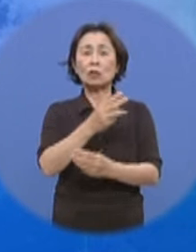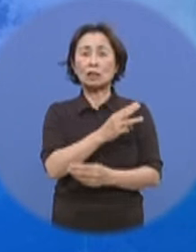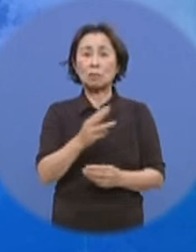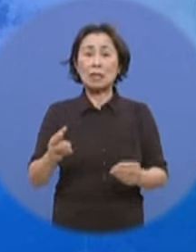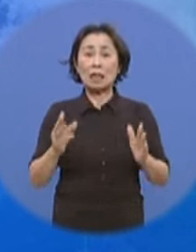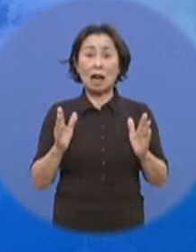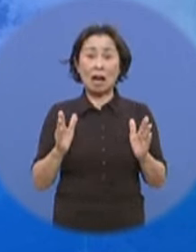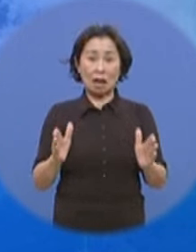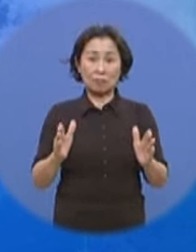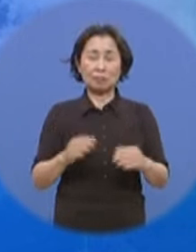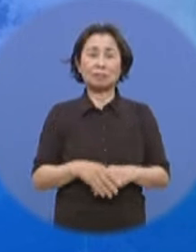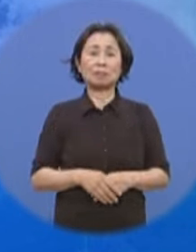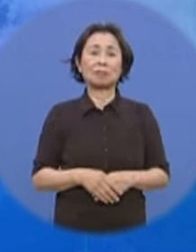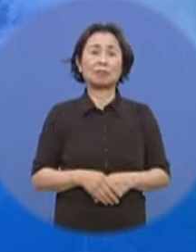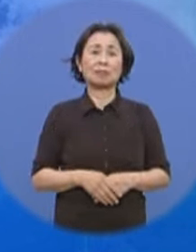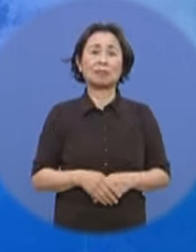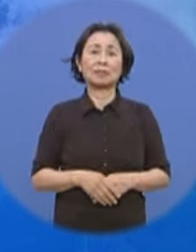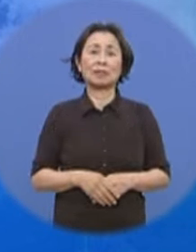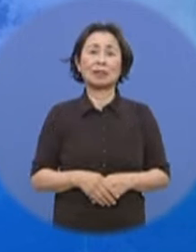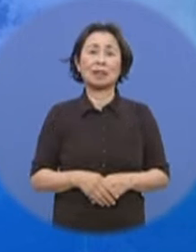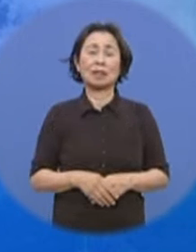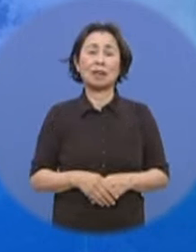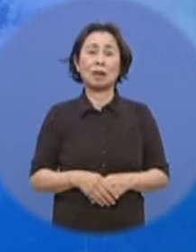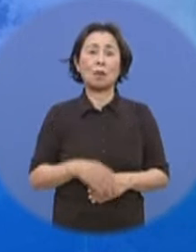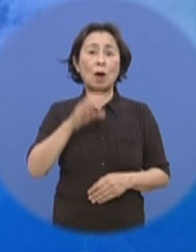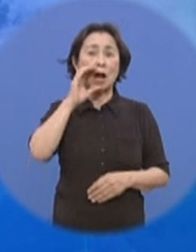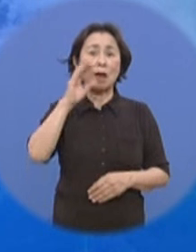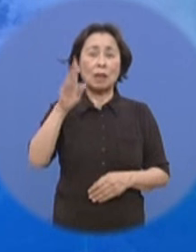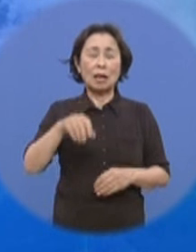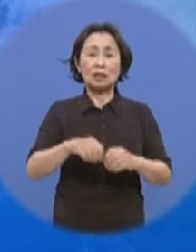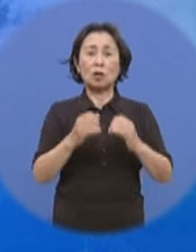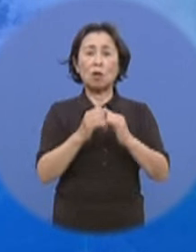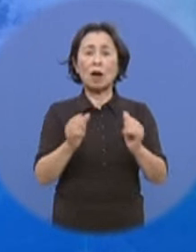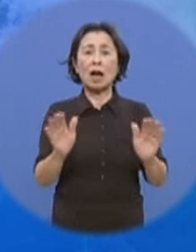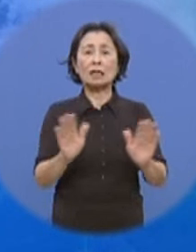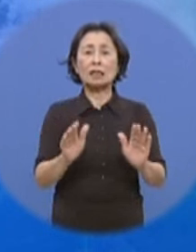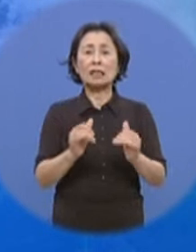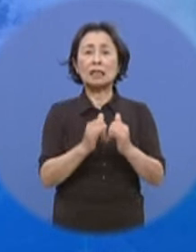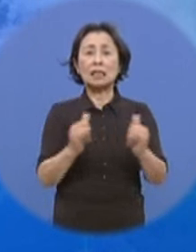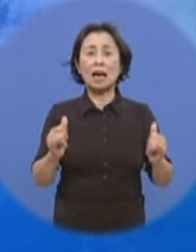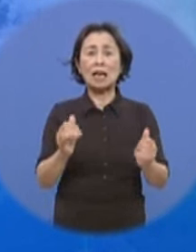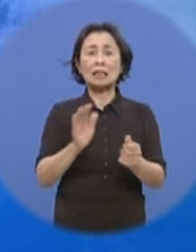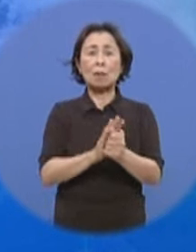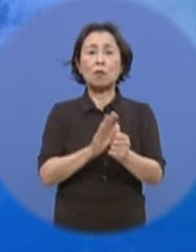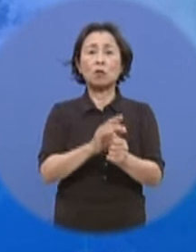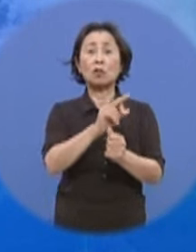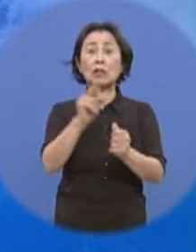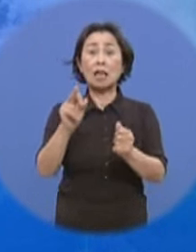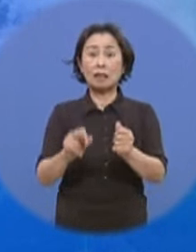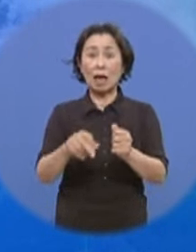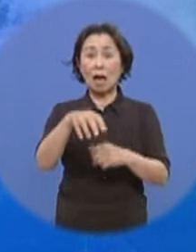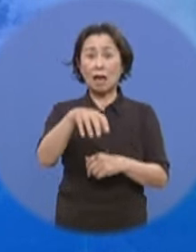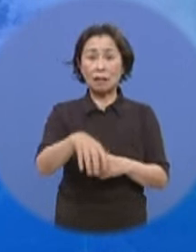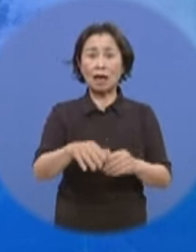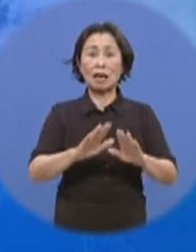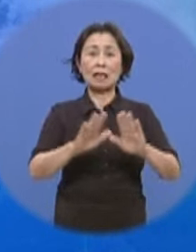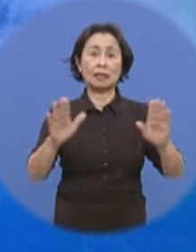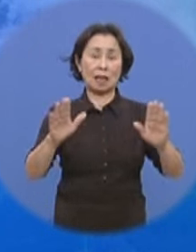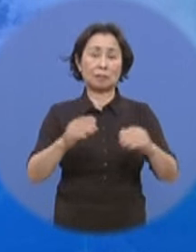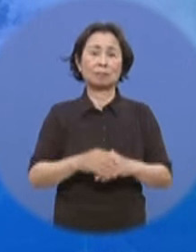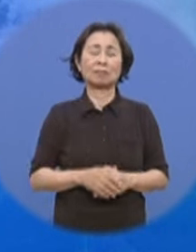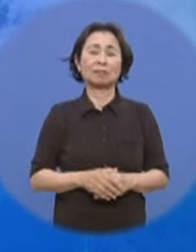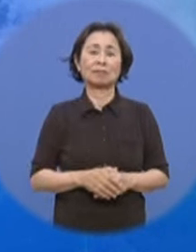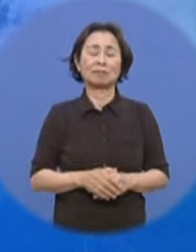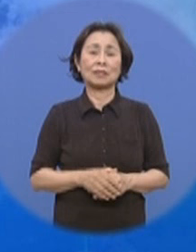日間和歌山市県の和歌山県障害自社サポートセンターで開催されます対象は